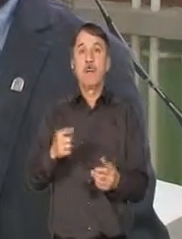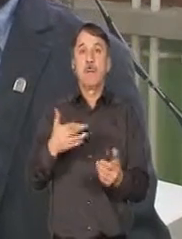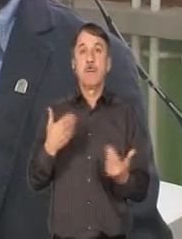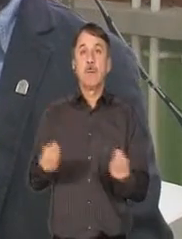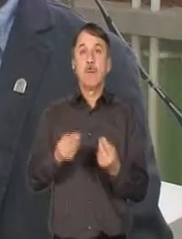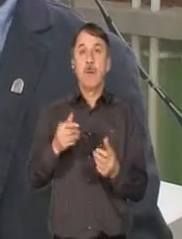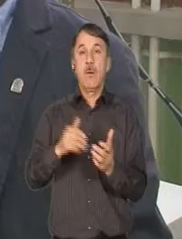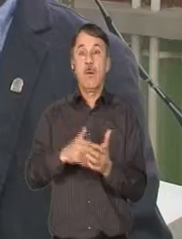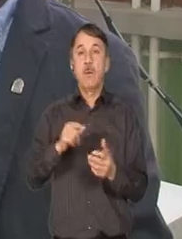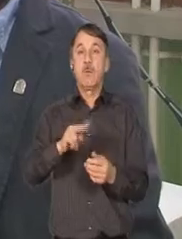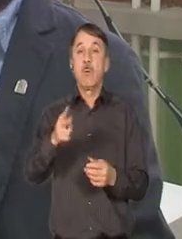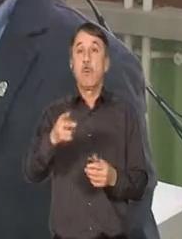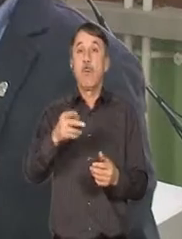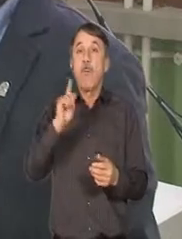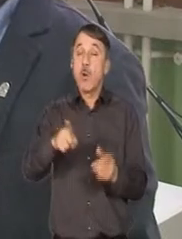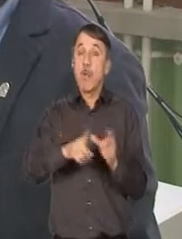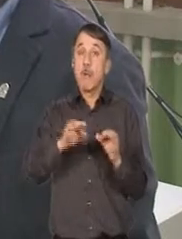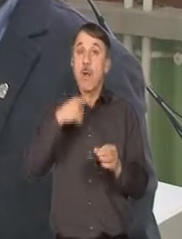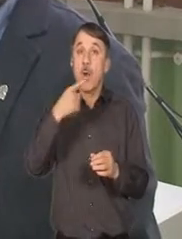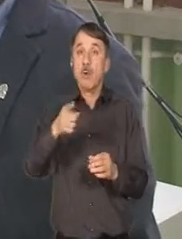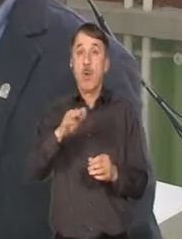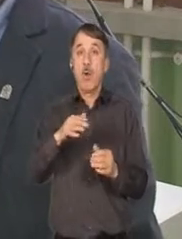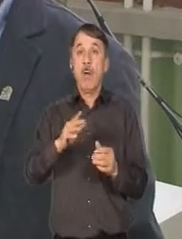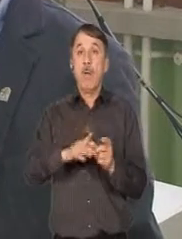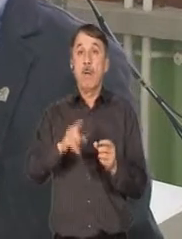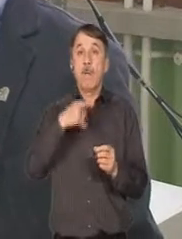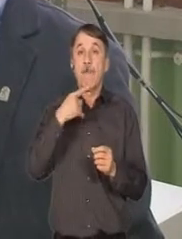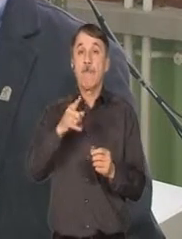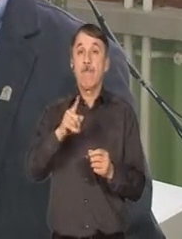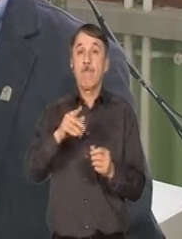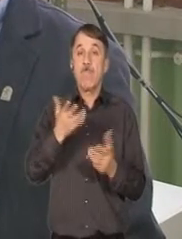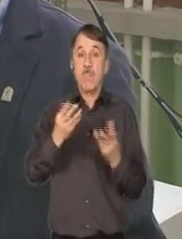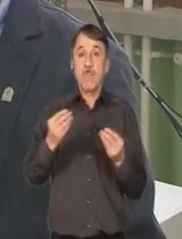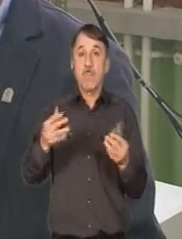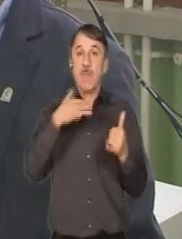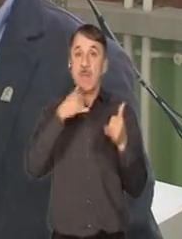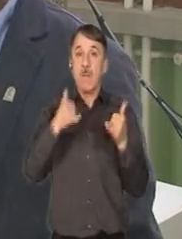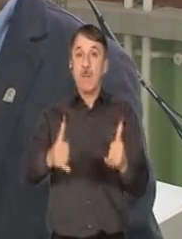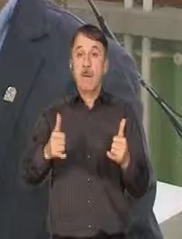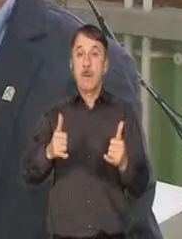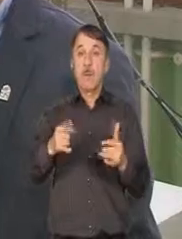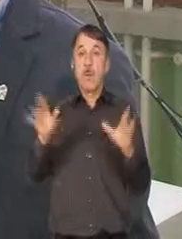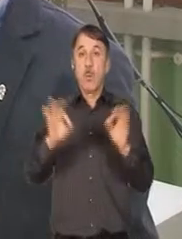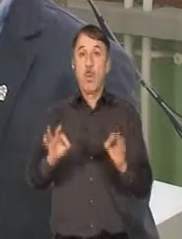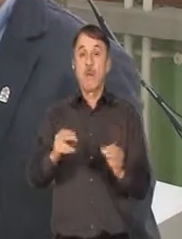većoj udaljenosti u odnosu na nas. Moram da kažem da generalno nemamo ni danas,